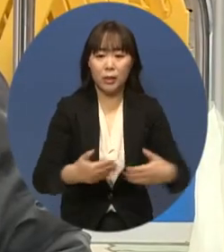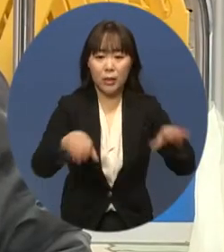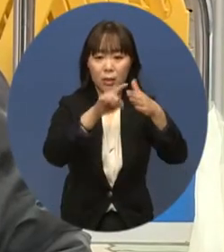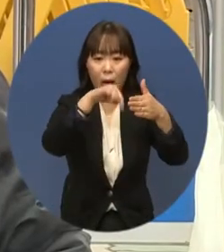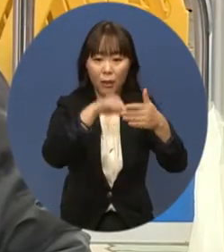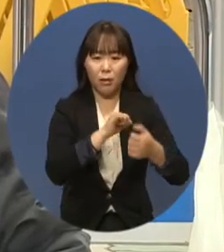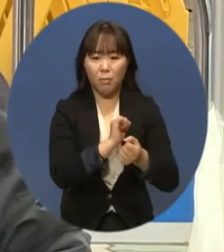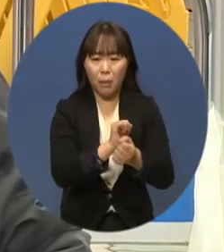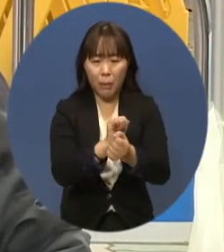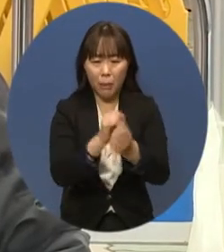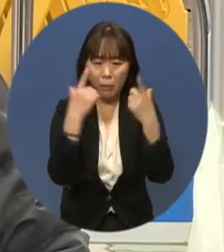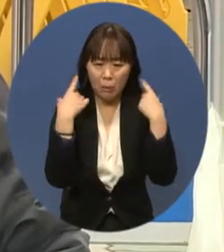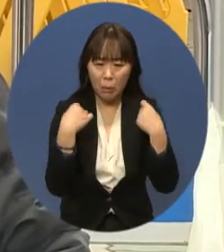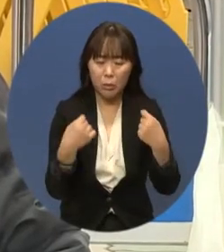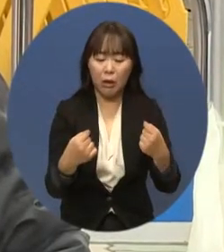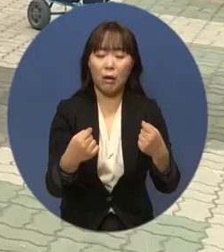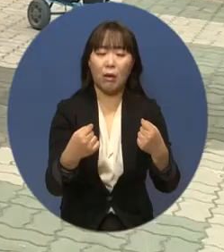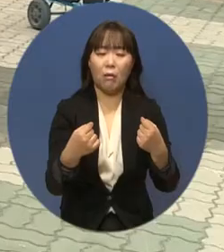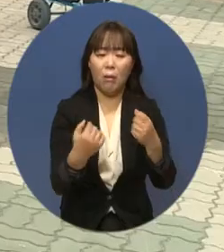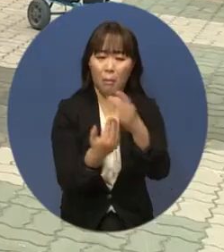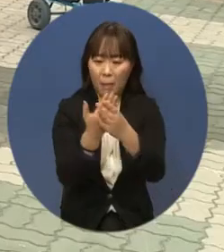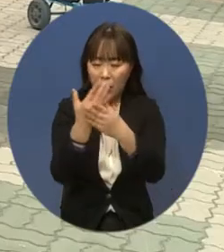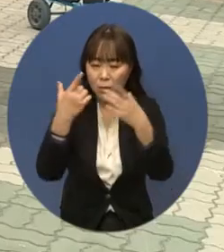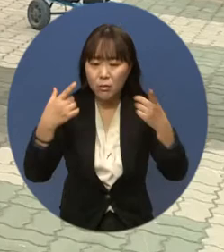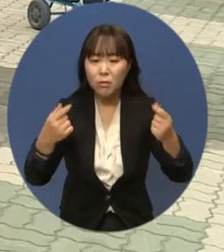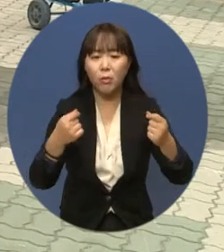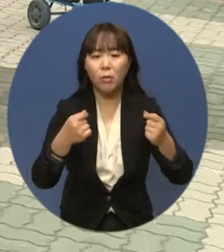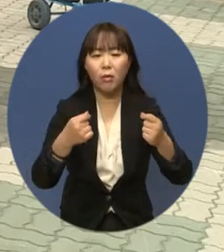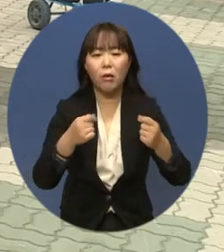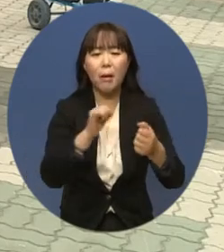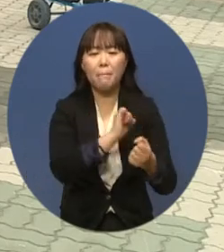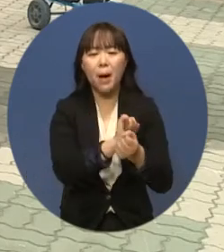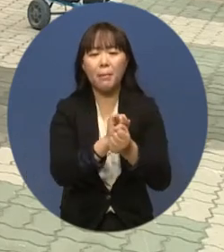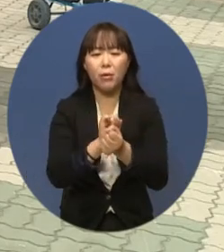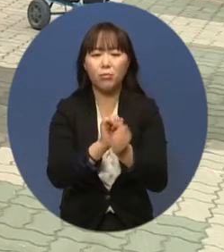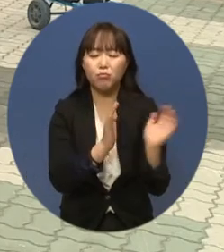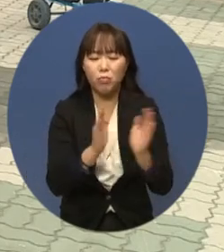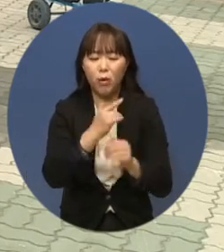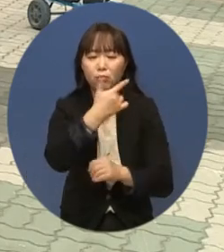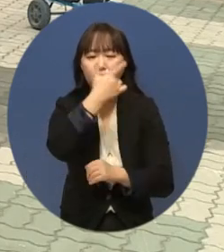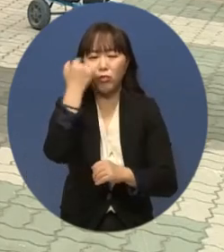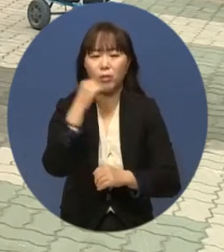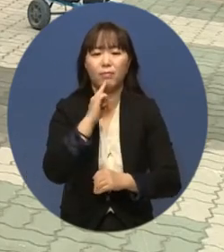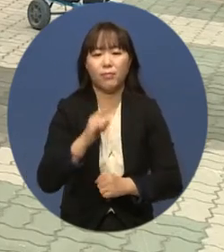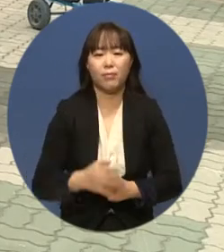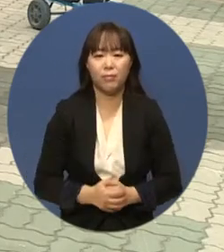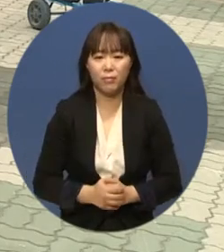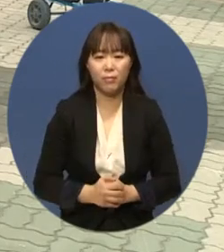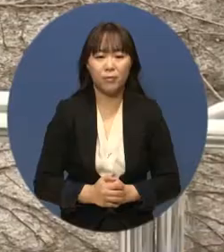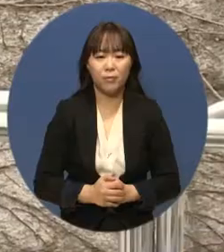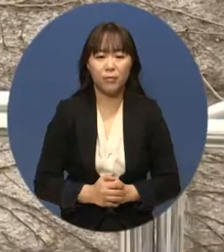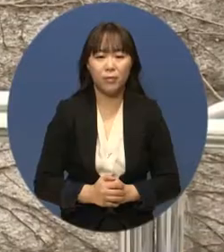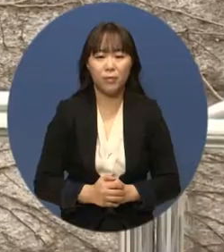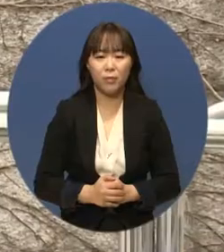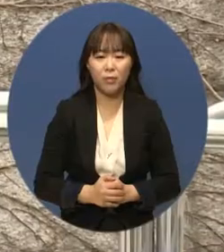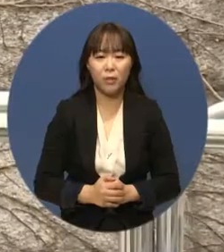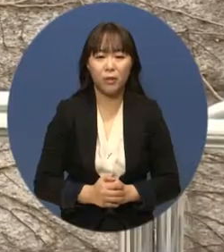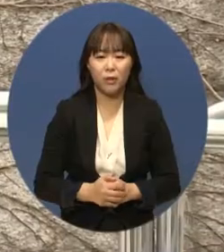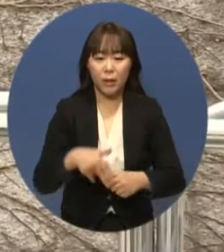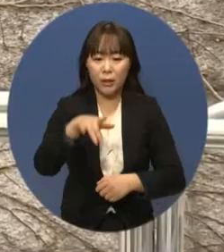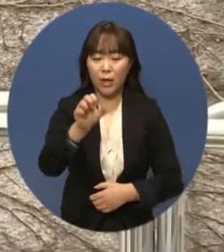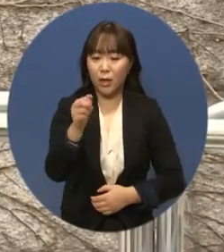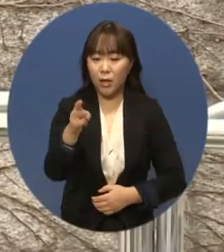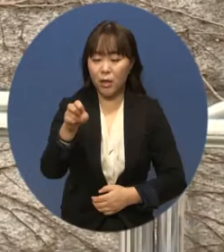내 감염이 끊이지 않고 발생하는 등 방역 조치가 미흡하다는 질타가 이어졌습니다. 이에 장혜영